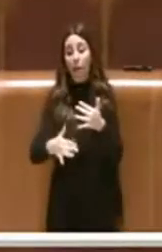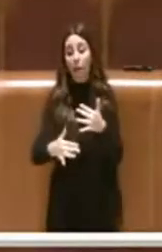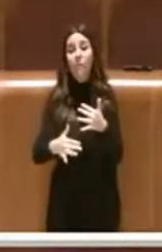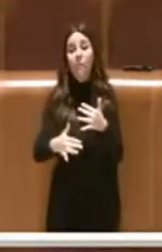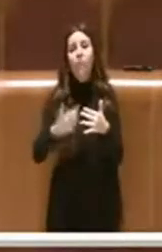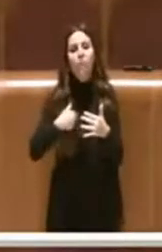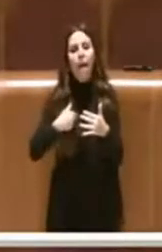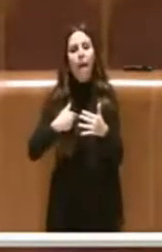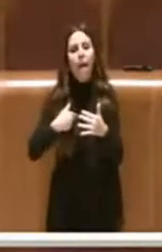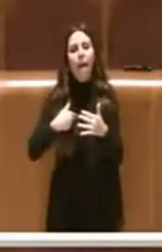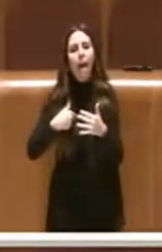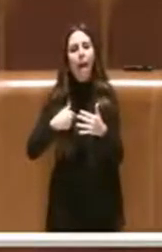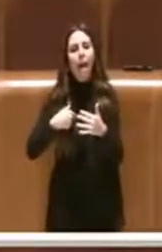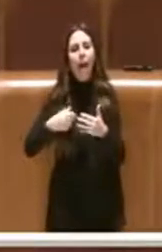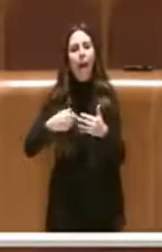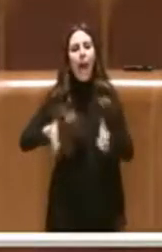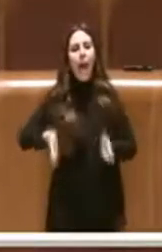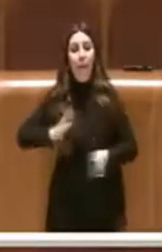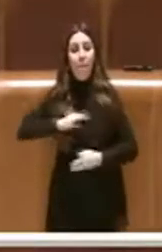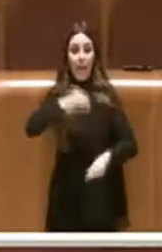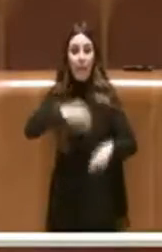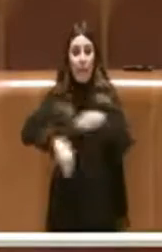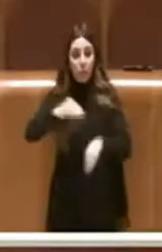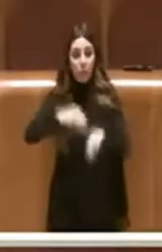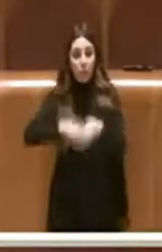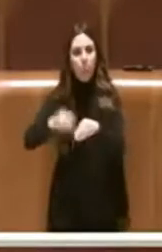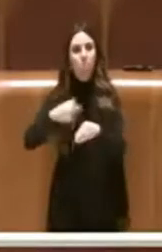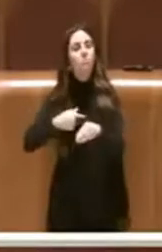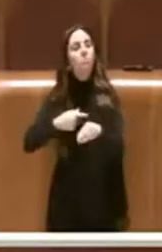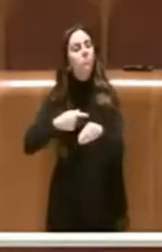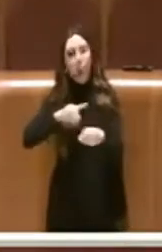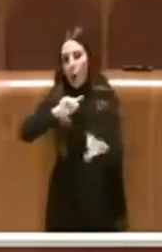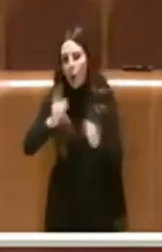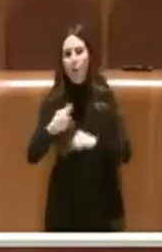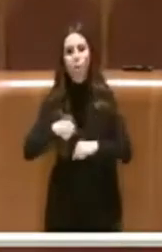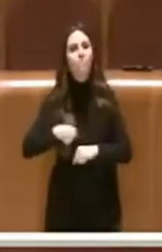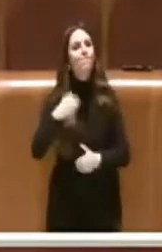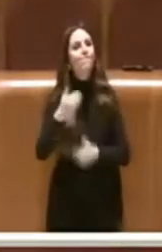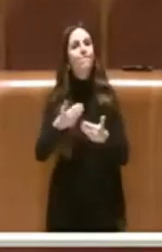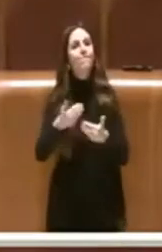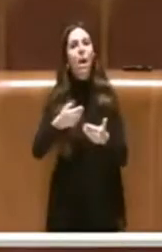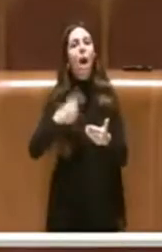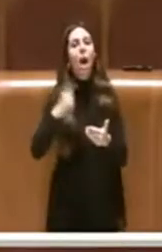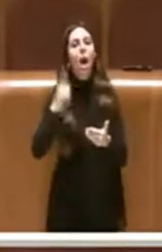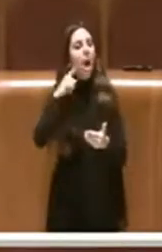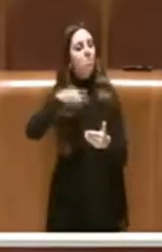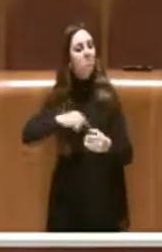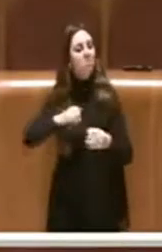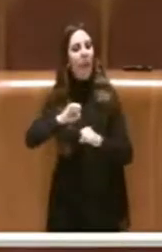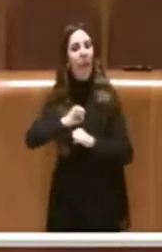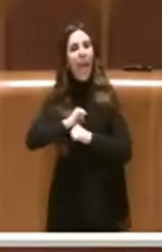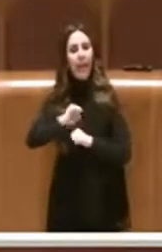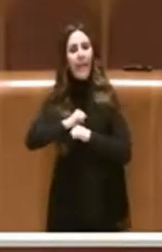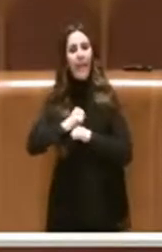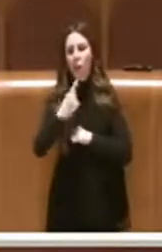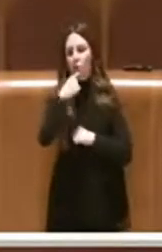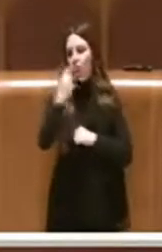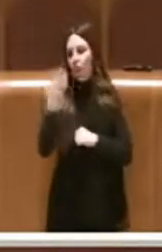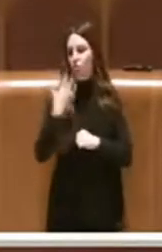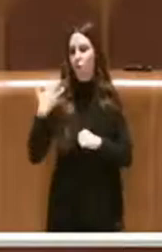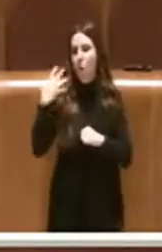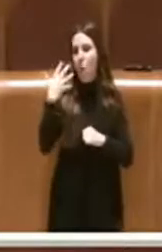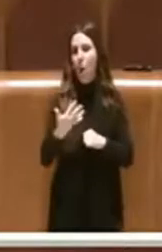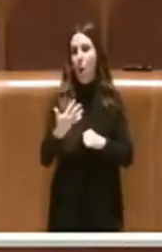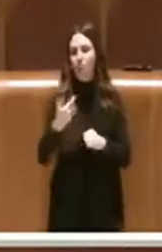le elezioni. Lo stiamo facendo semplicemente perché ci crediamo, perché lo diciamo da 5 anni e da 5 anni approviamo